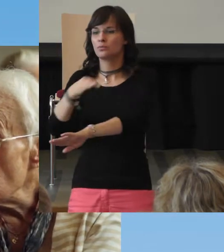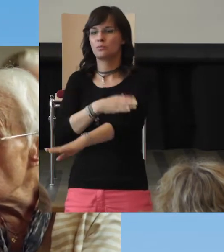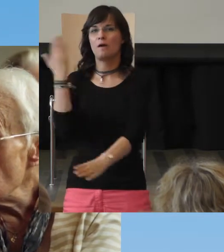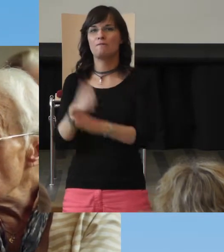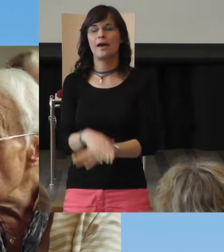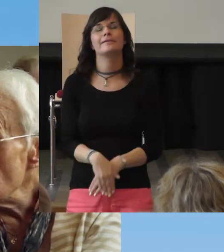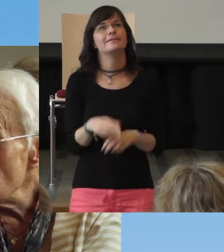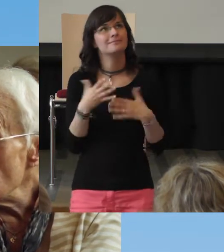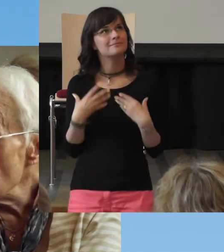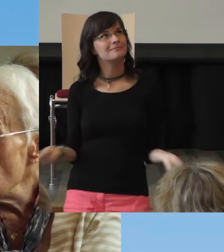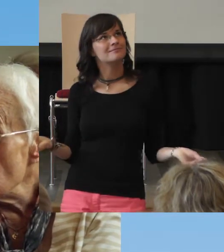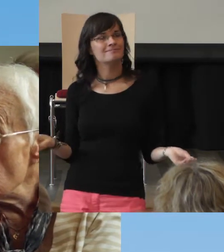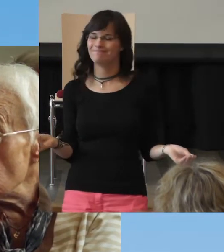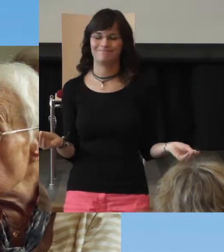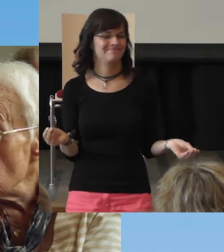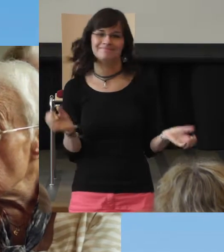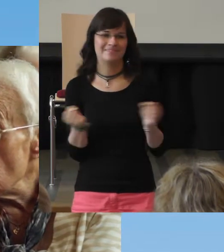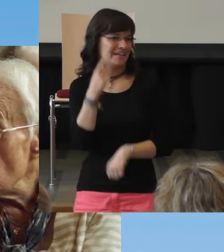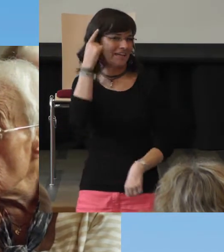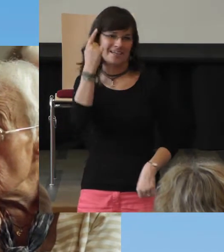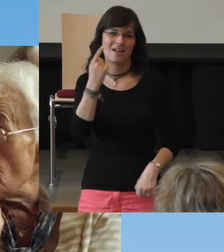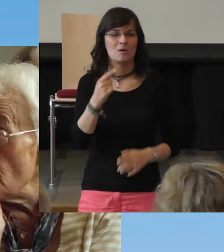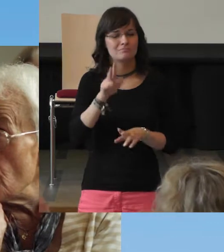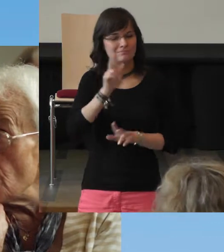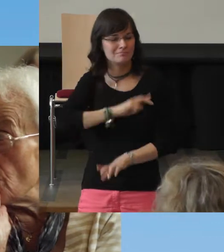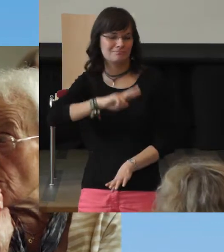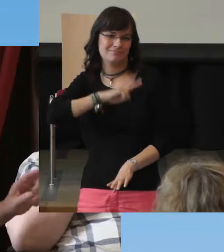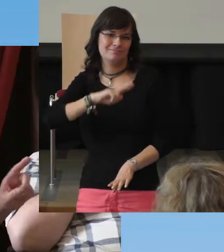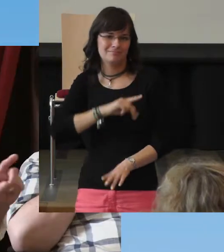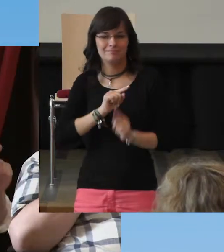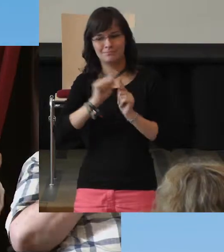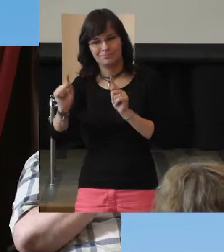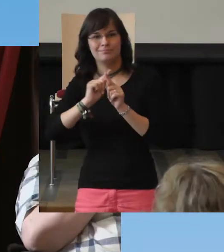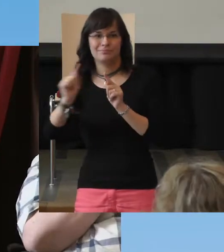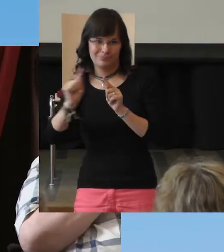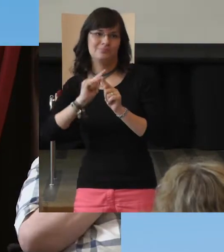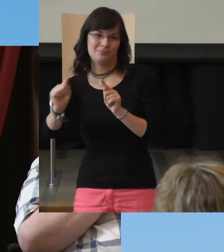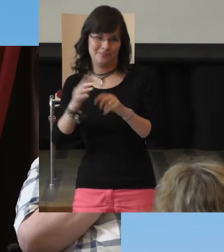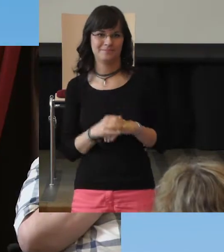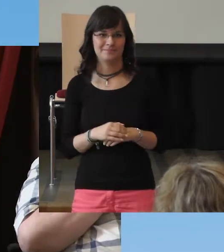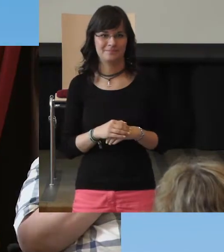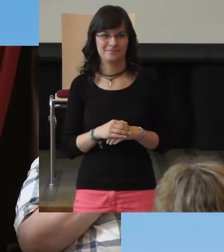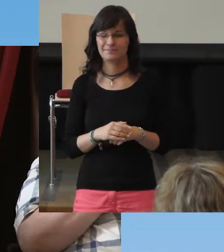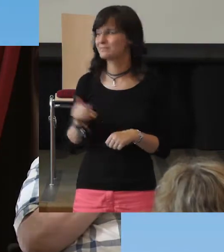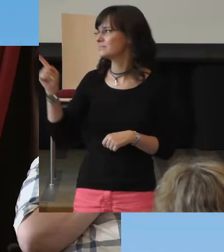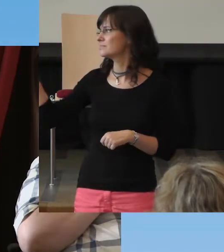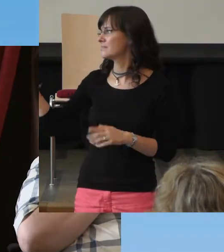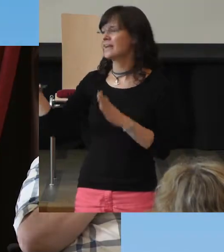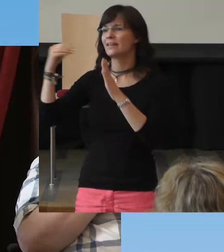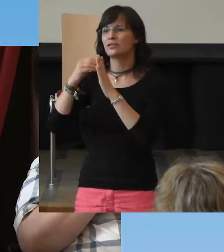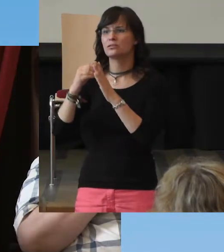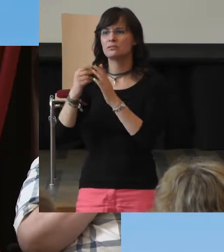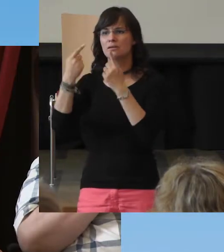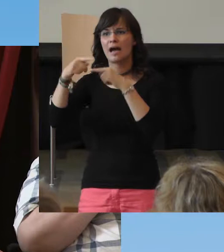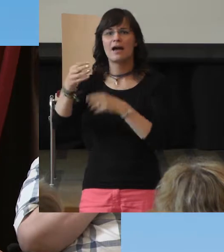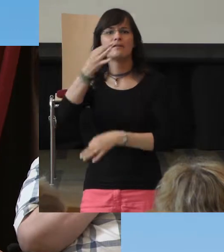Polyneuropathie Gehalt ich habe noch eine zu den beiden Vorrednern was aus Sicht der